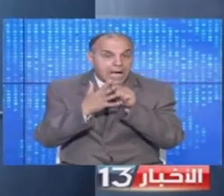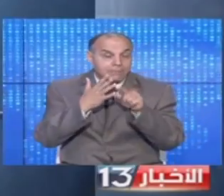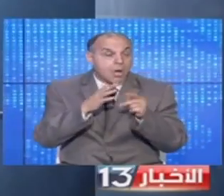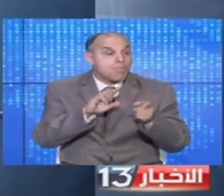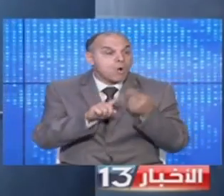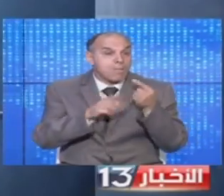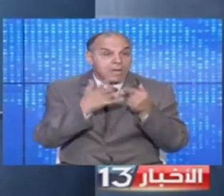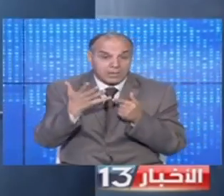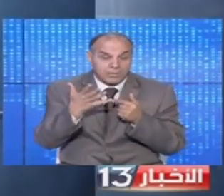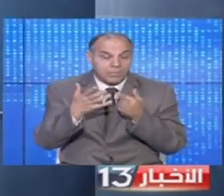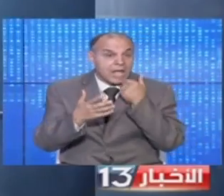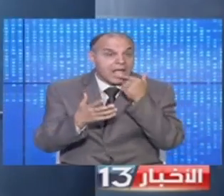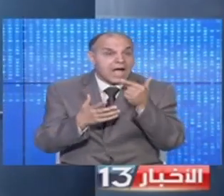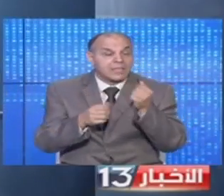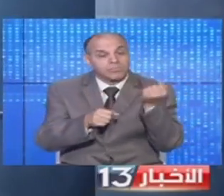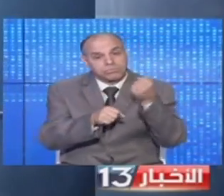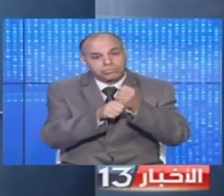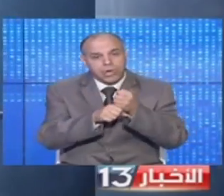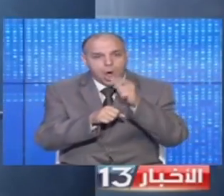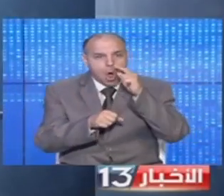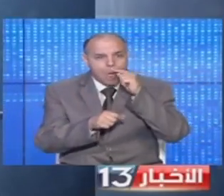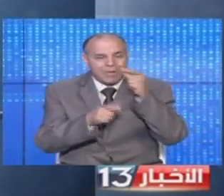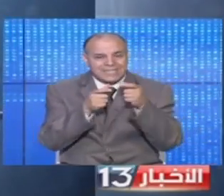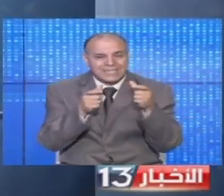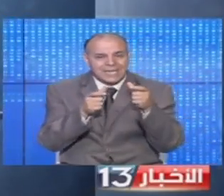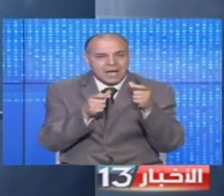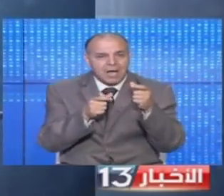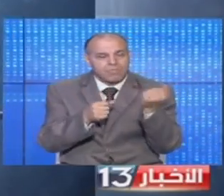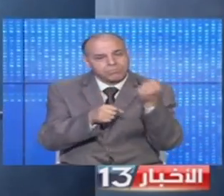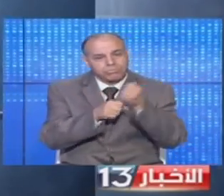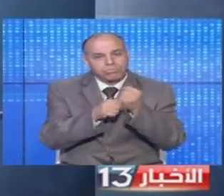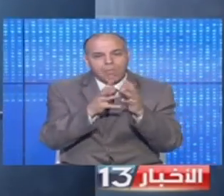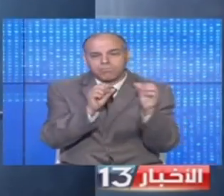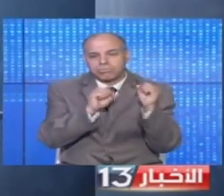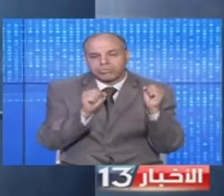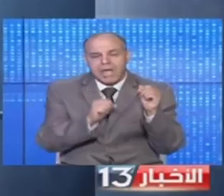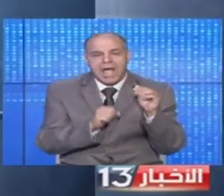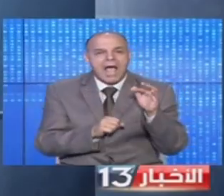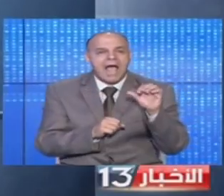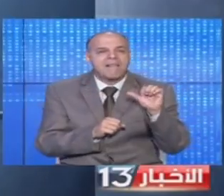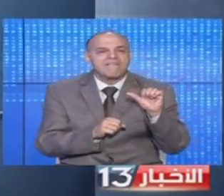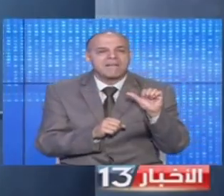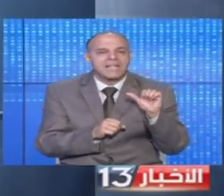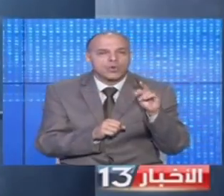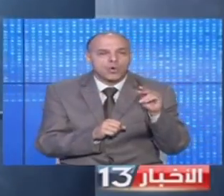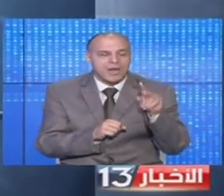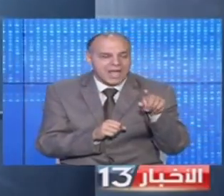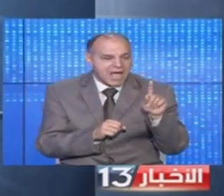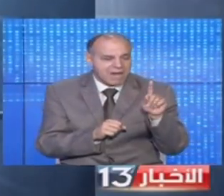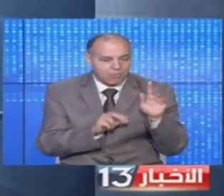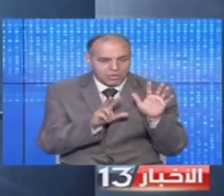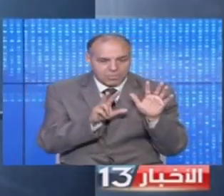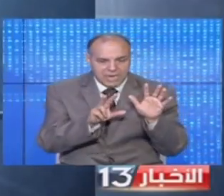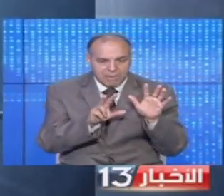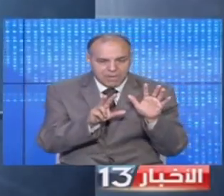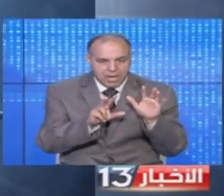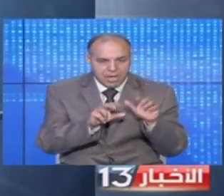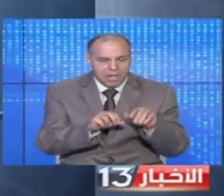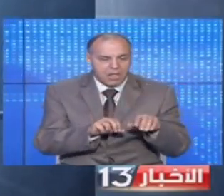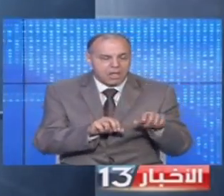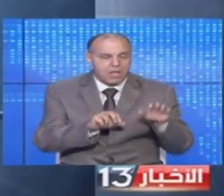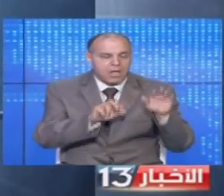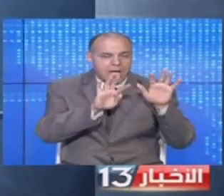الاساسيه التي انشاها رجل الصناعه ومخترع الديناميت الفريد نوبل عام الف وثمانمائه وخمسه